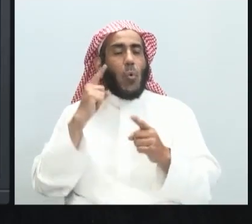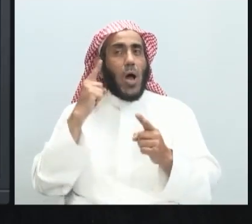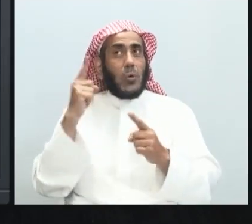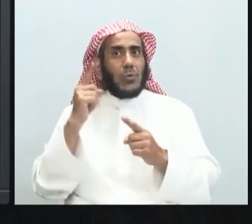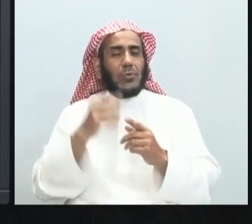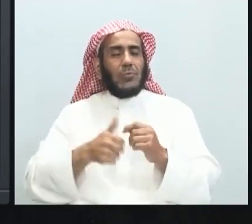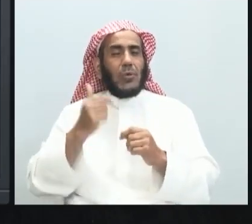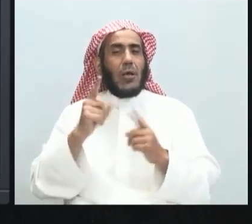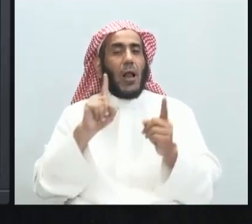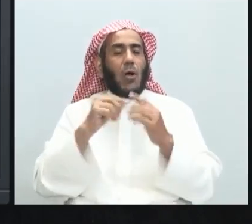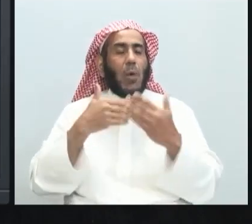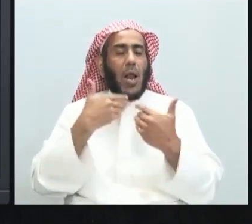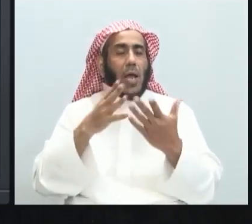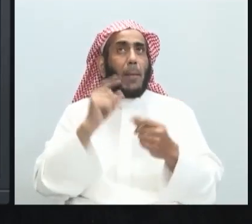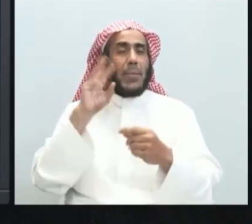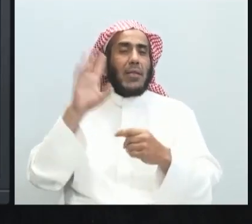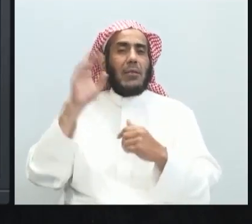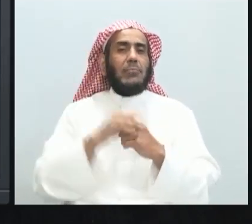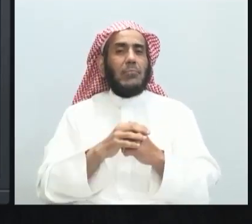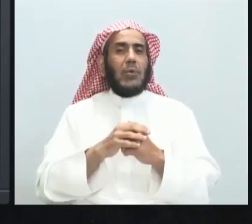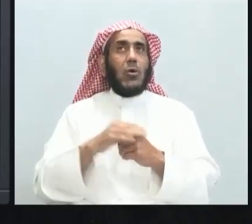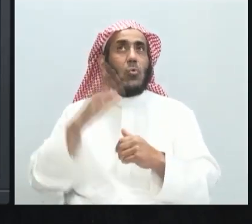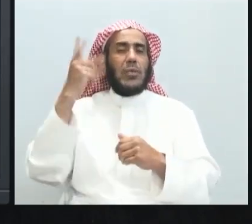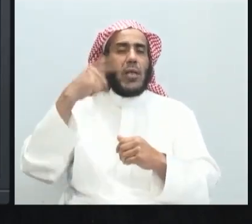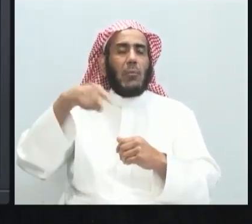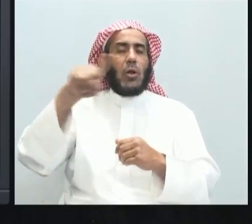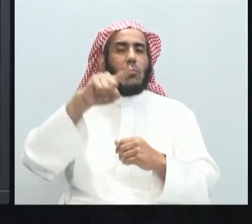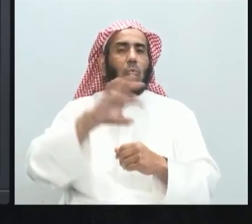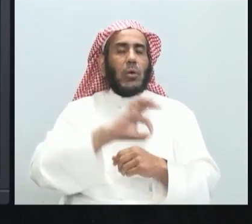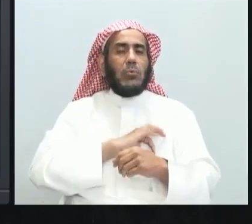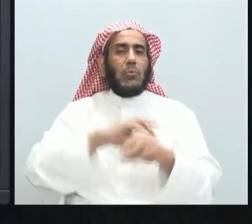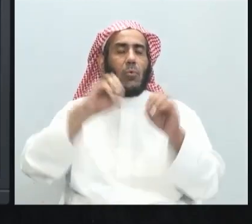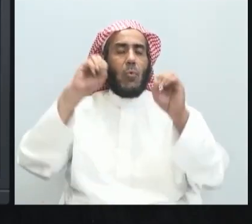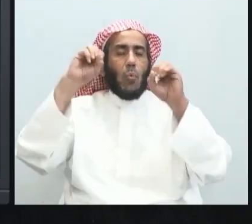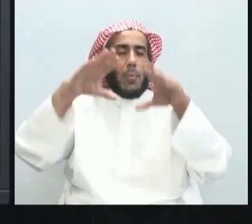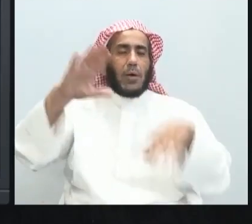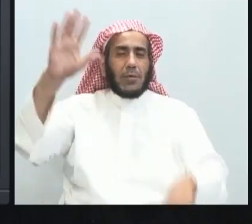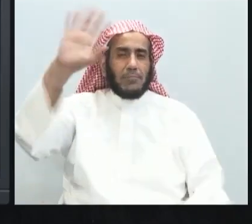المشاهده القاكم على خير باذن الله تعالى والسلام عليكم ورحمه الله تعالى وبركاته